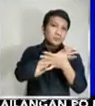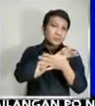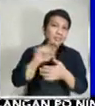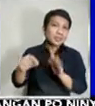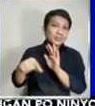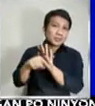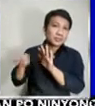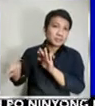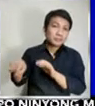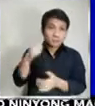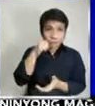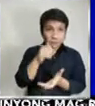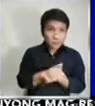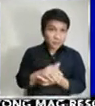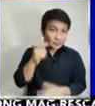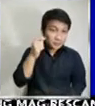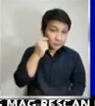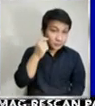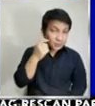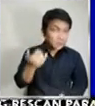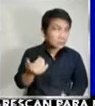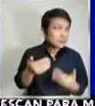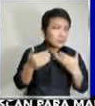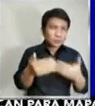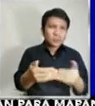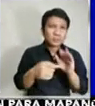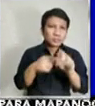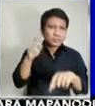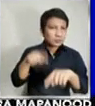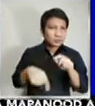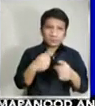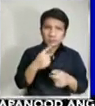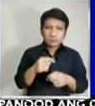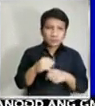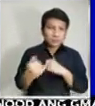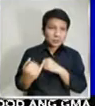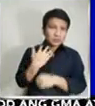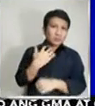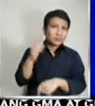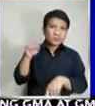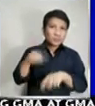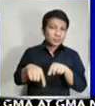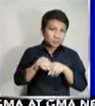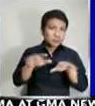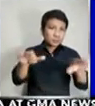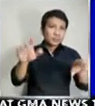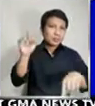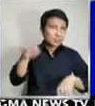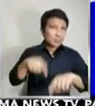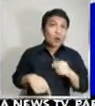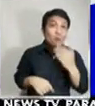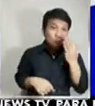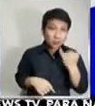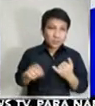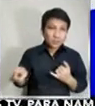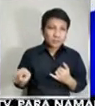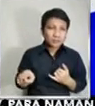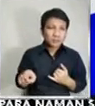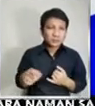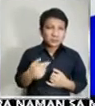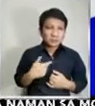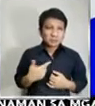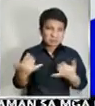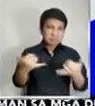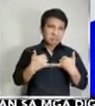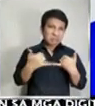si Tutsi. Sa tingin ni Angara, patunay ito na hindi na siya infectious o maaaring makahawa. Posible raw na remnant na lang ng virus